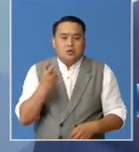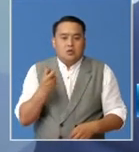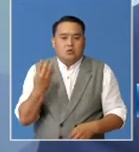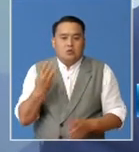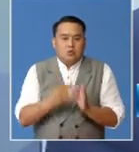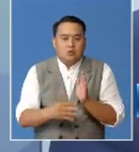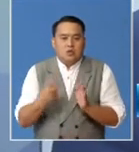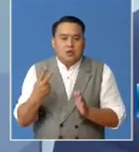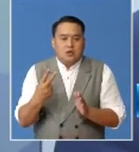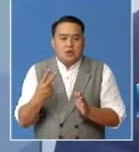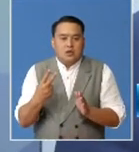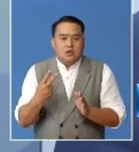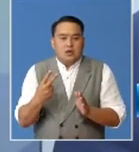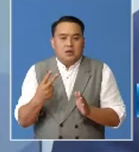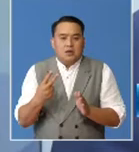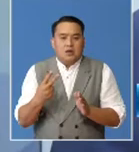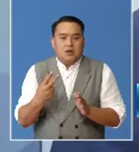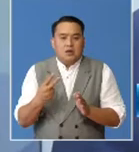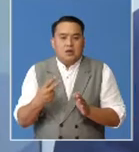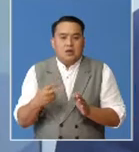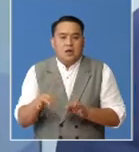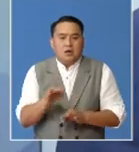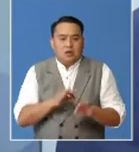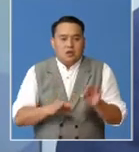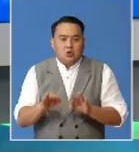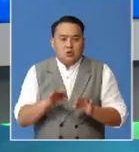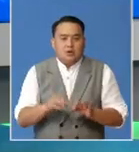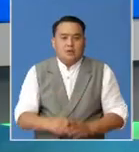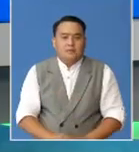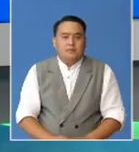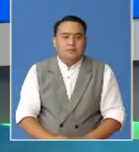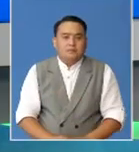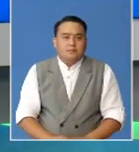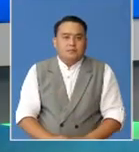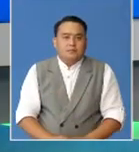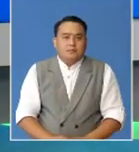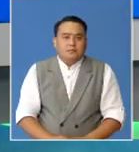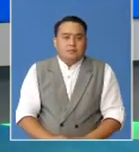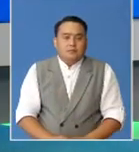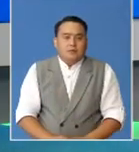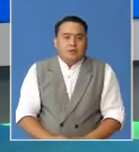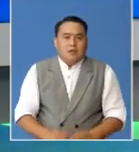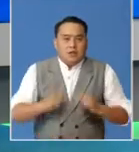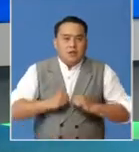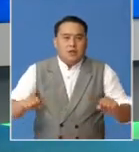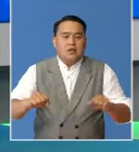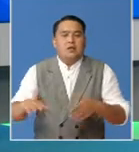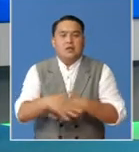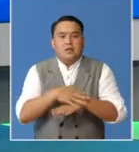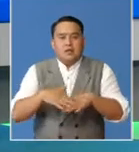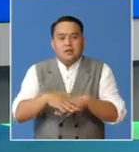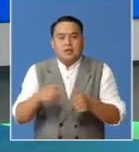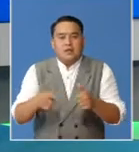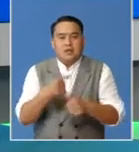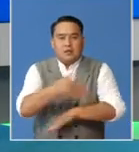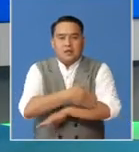292-сы архитектура ескерткіштері болып саналады. Ер есімі ел есінде. Жаркент қаласындағы бір